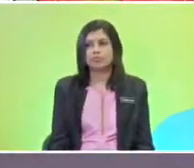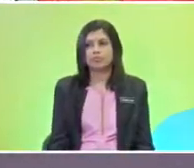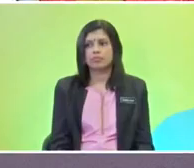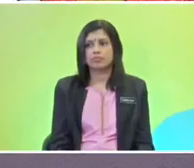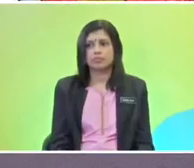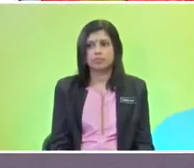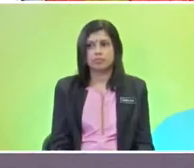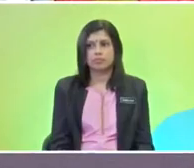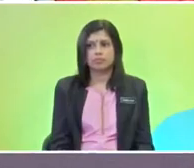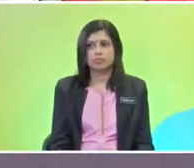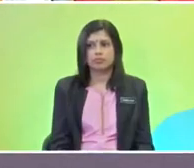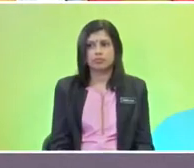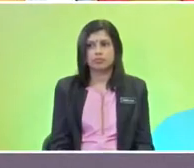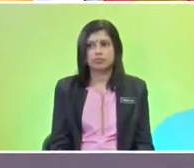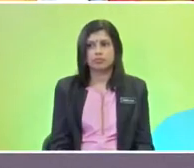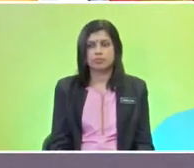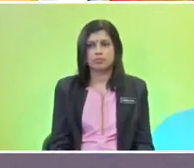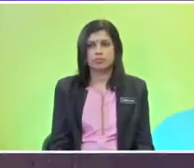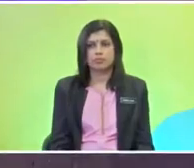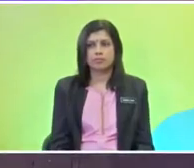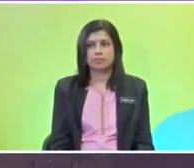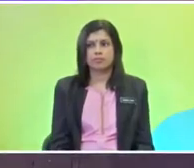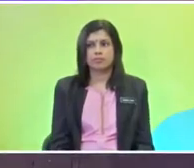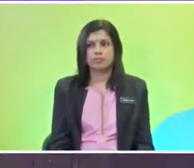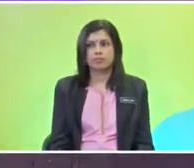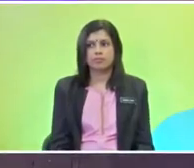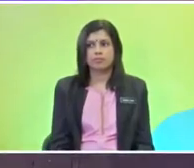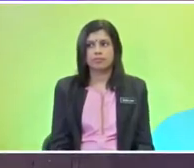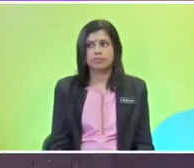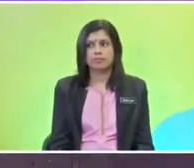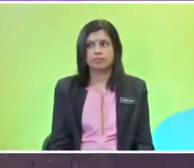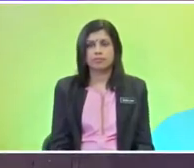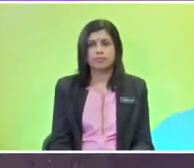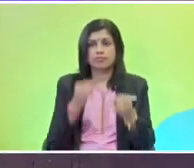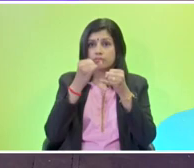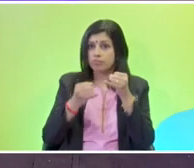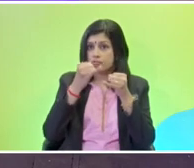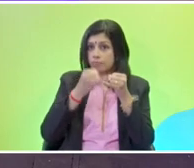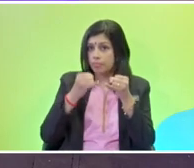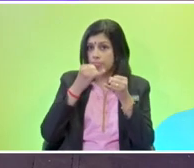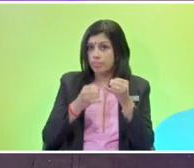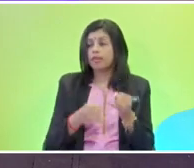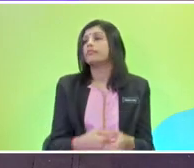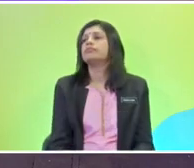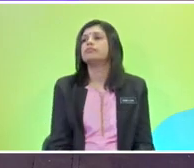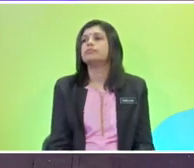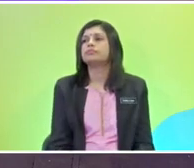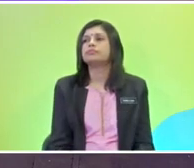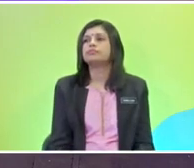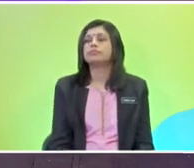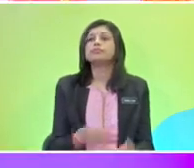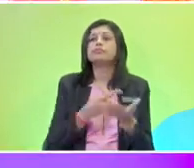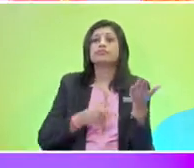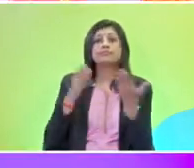Tetap sekali, cikgu. Okey, no problem. Okey, dah. Dah, cikgu. Akhir sekali. Kita kena